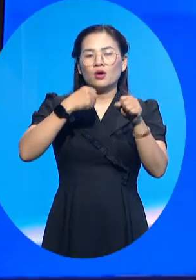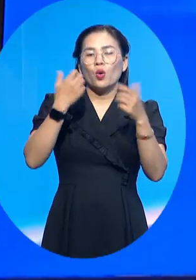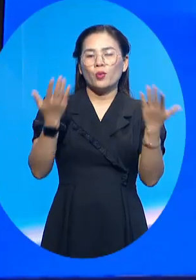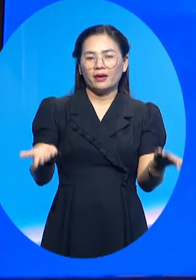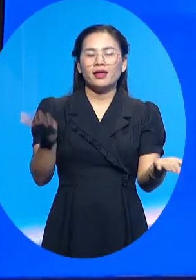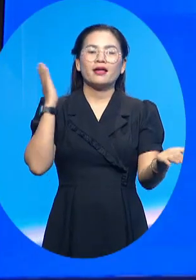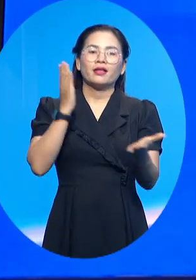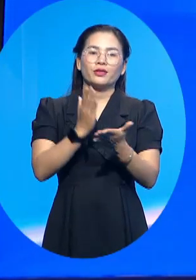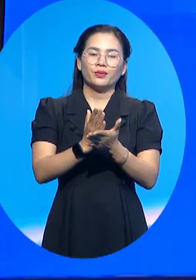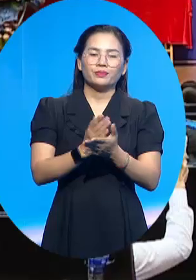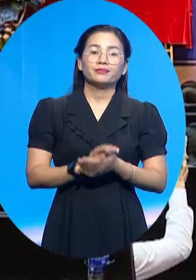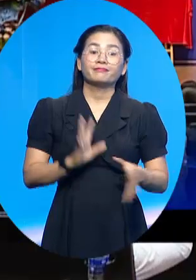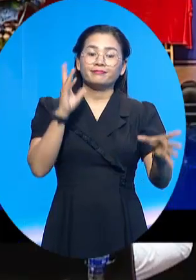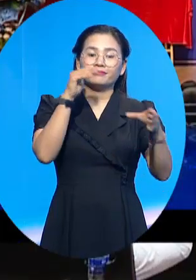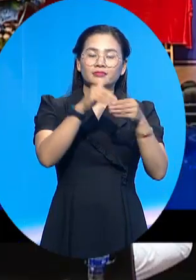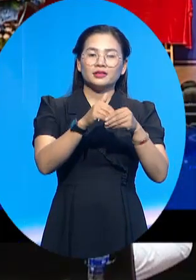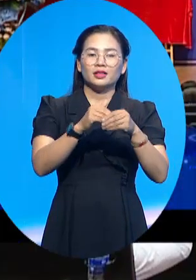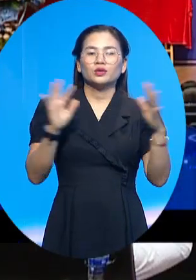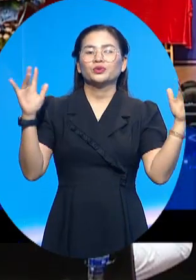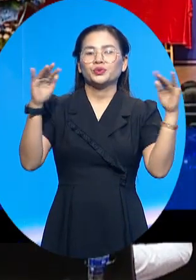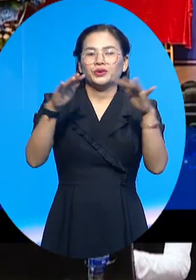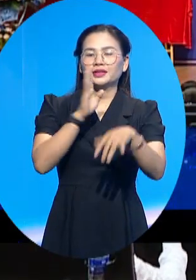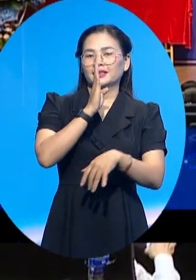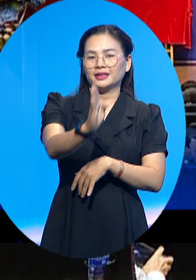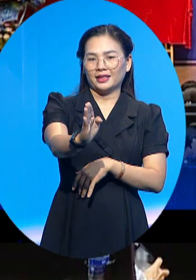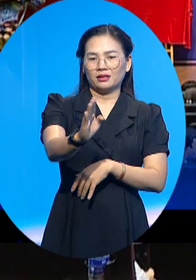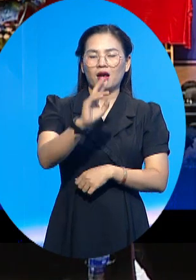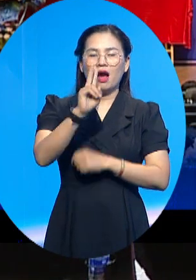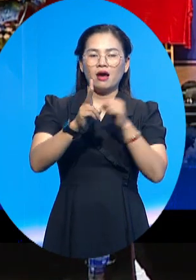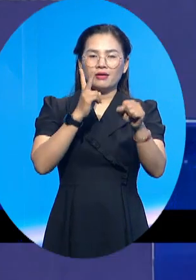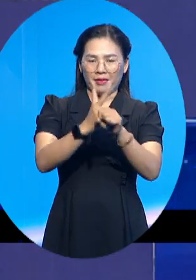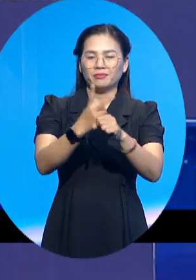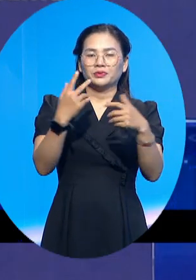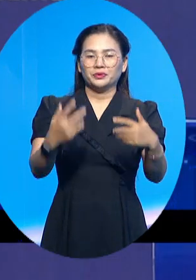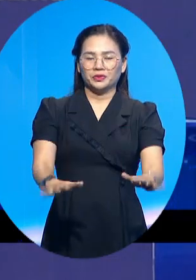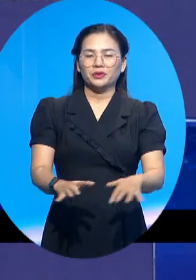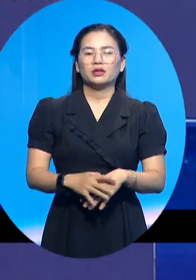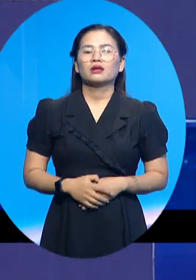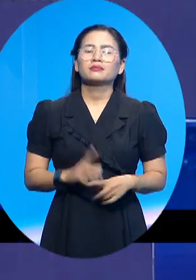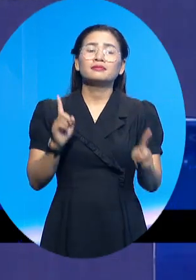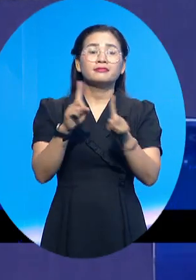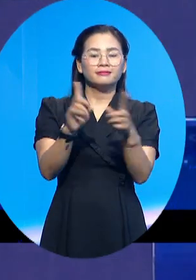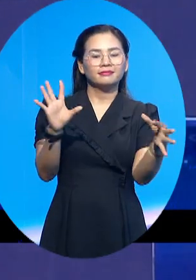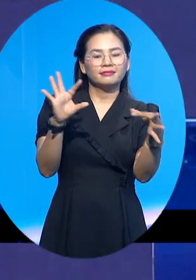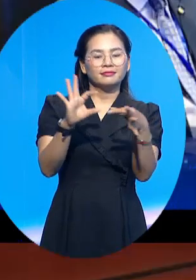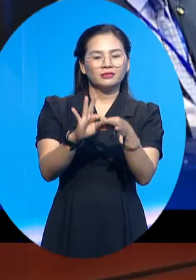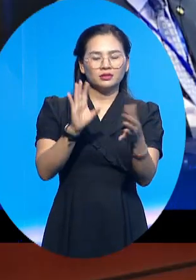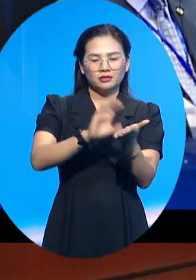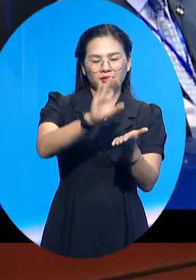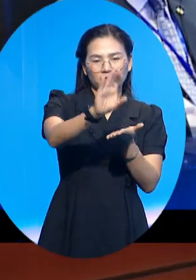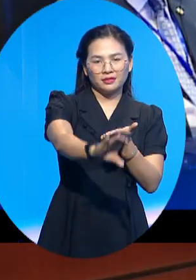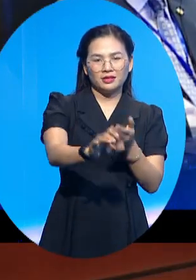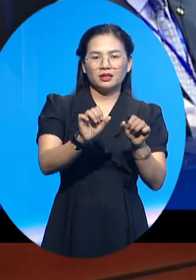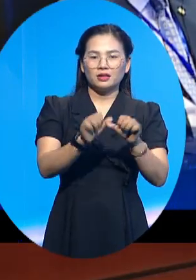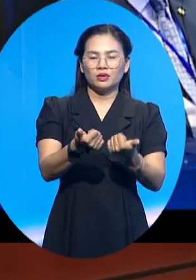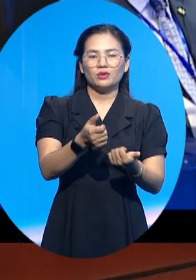Diễn đàn lần này được tổ chức trực tiếp đầu tiên sau 2 năm, đánh dấu sự trở lại của các hoạt động kết nối đầu tư và giao thương sôi nổi tại khu vực châu